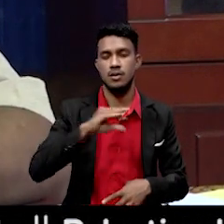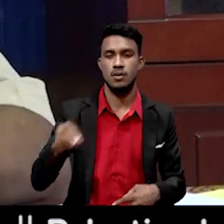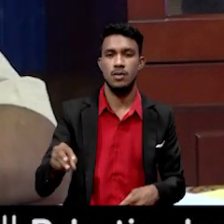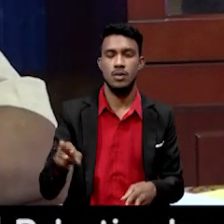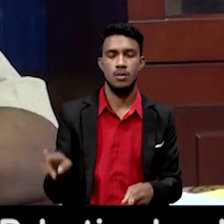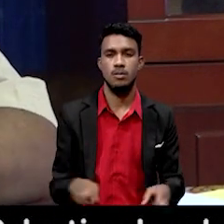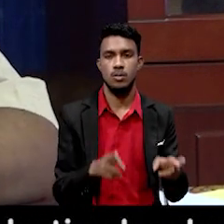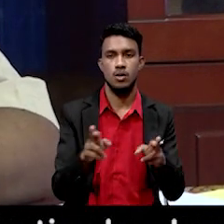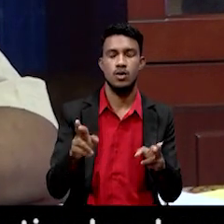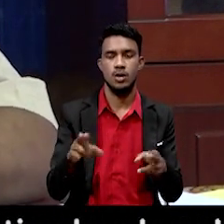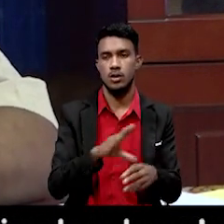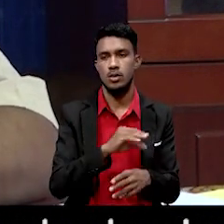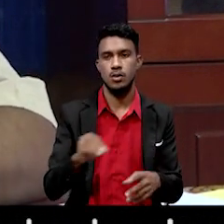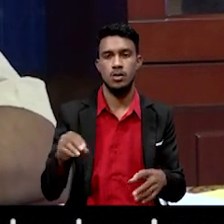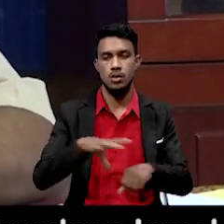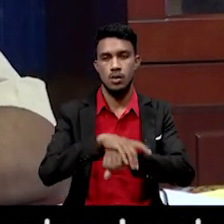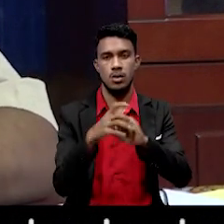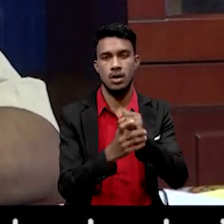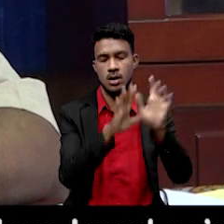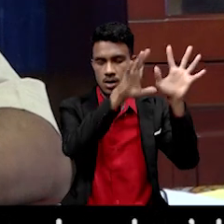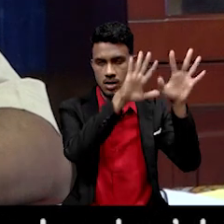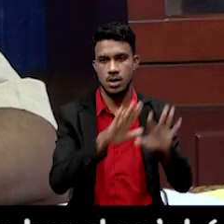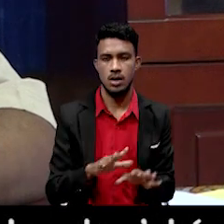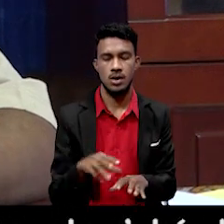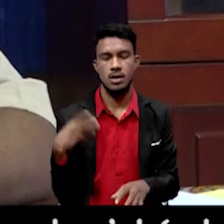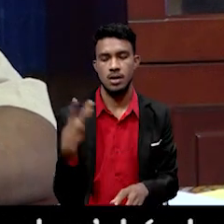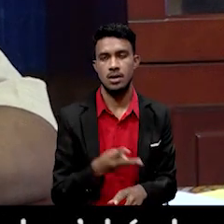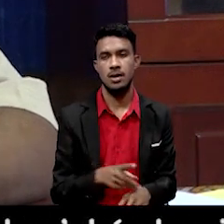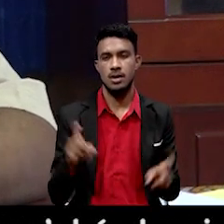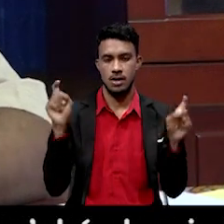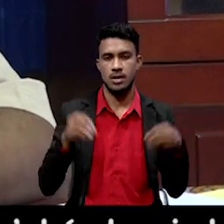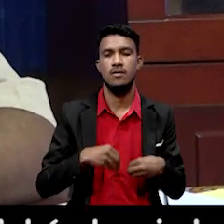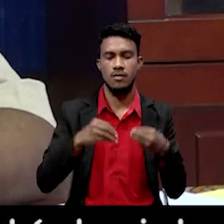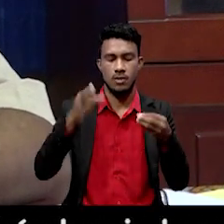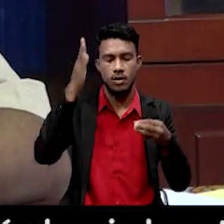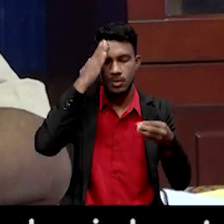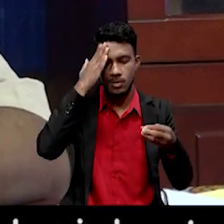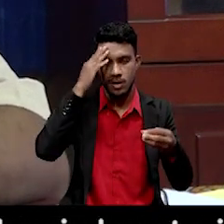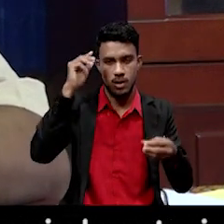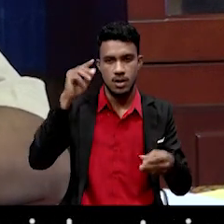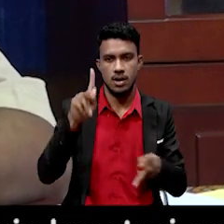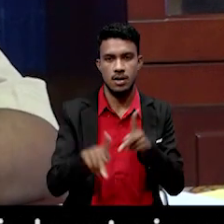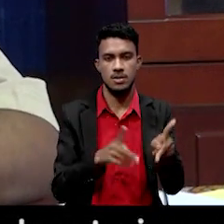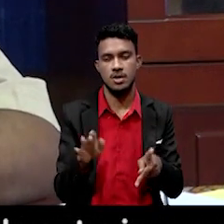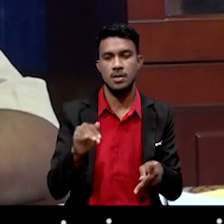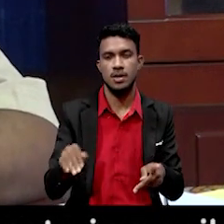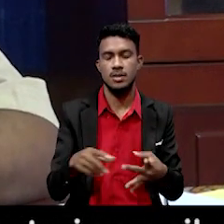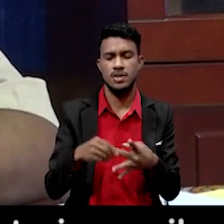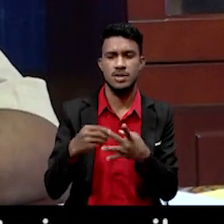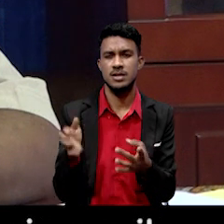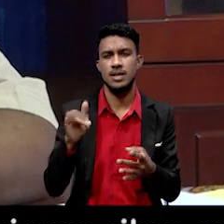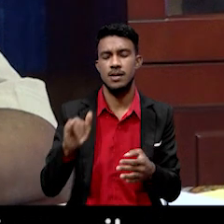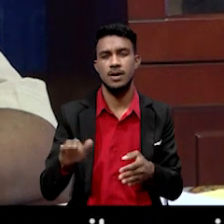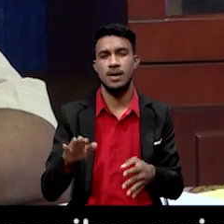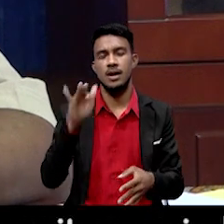bot no rayalai Tamane maka ita sempre alerta bahaya komunidade sira. Diliu sirne be maka ela ia fo lolong, sirne be maka ela